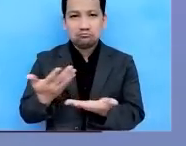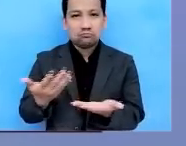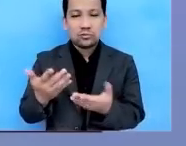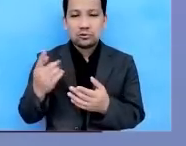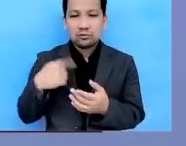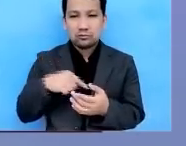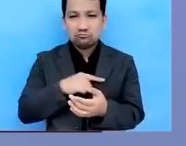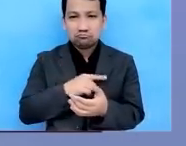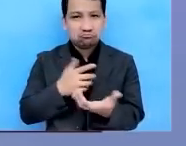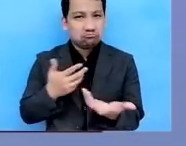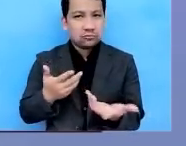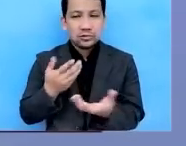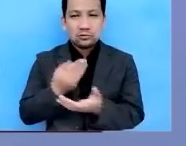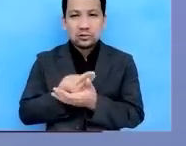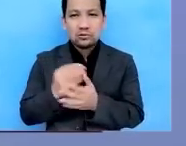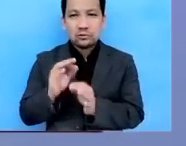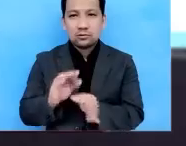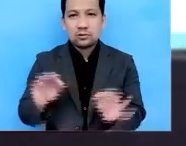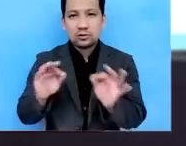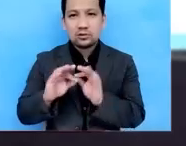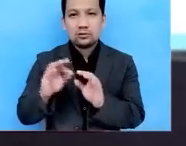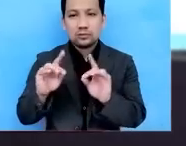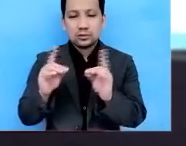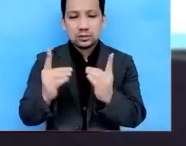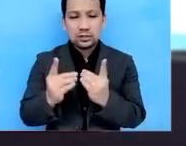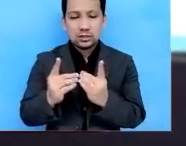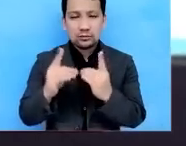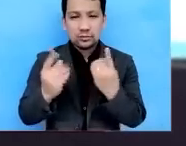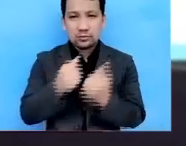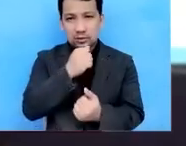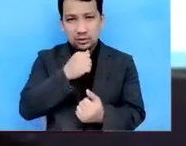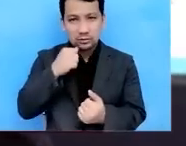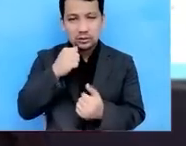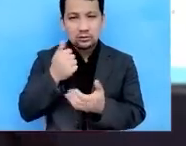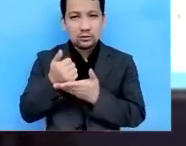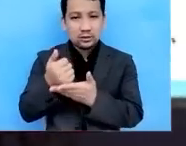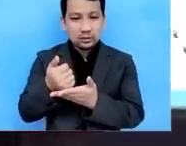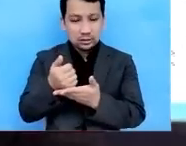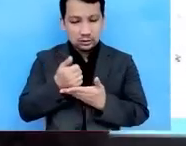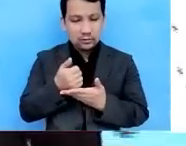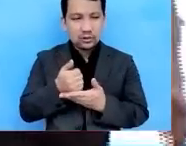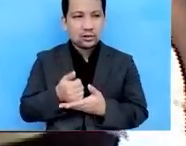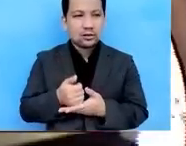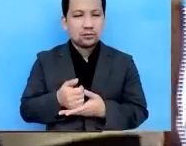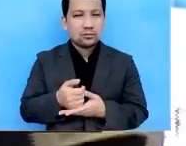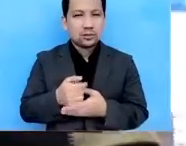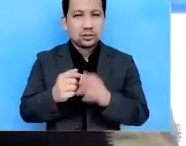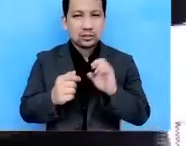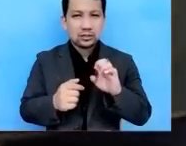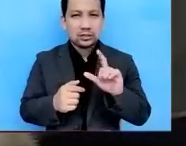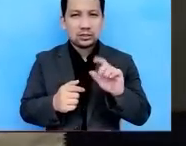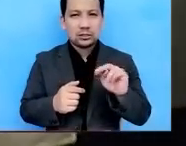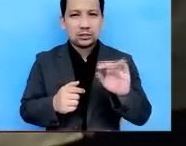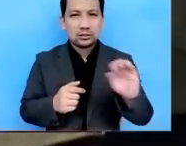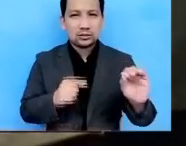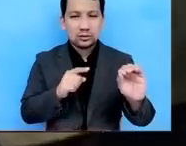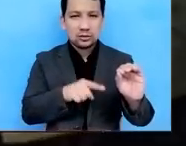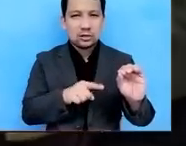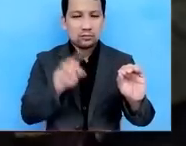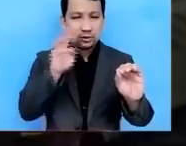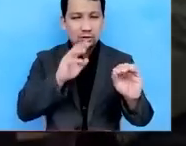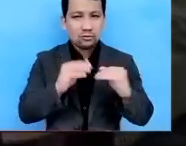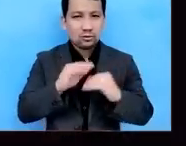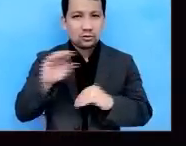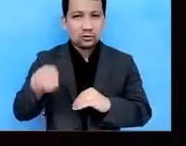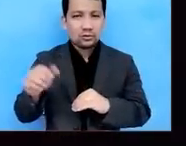it. So we will need the DA's help. Sa gitna ng pinangangambahang dagok ng El Nino sa sugar industry, itinalaga muna